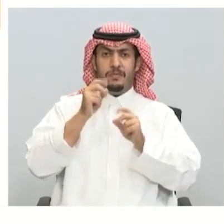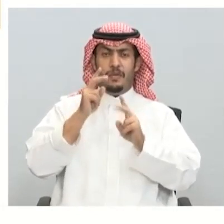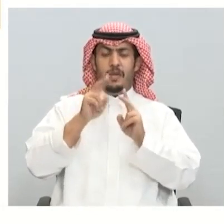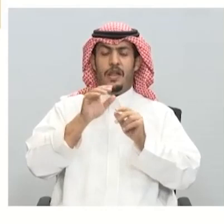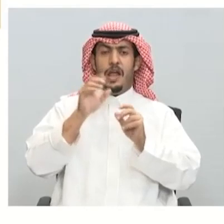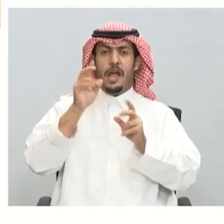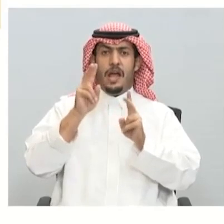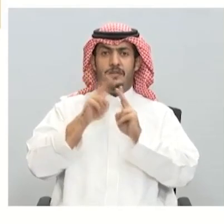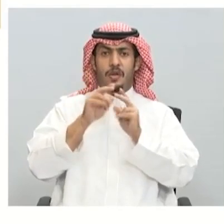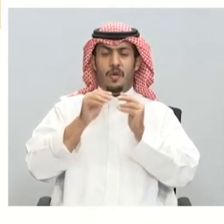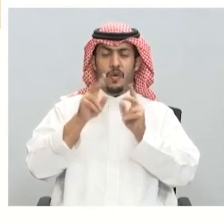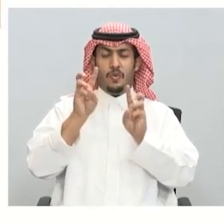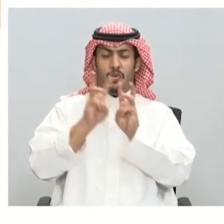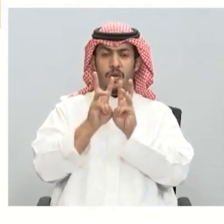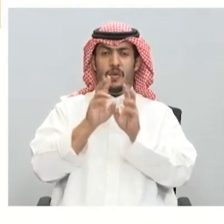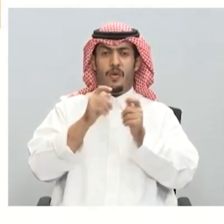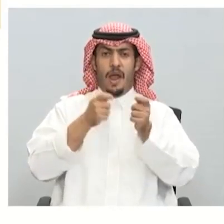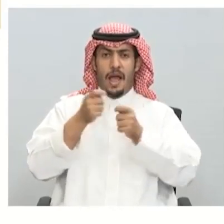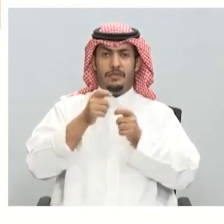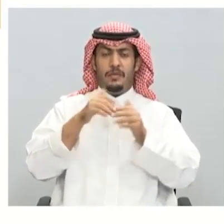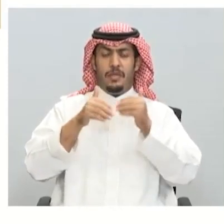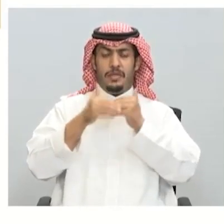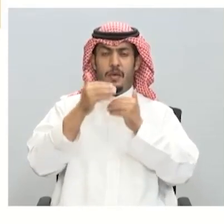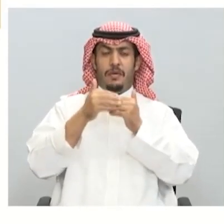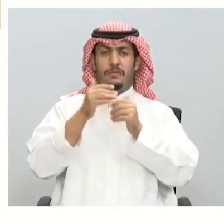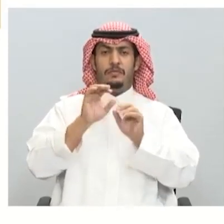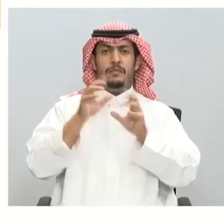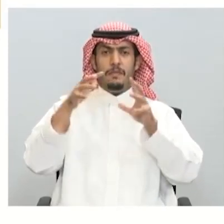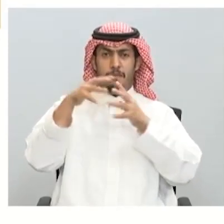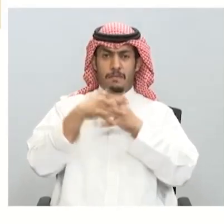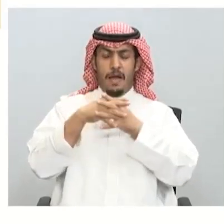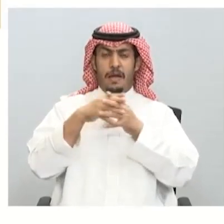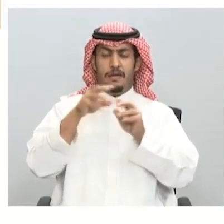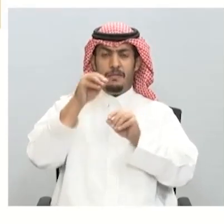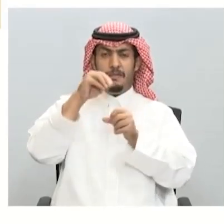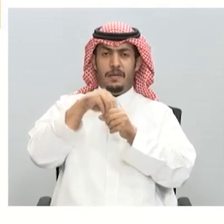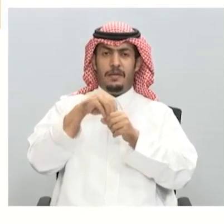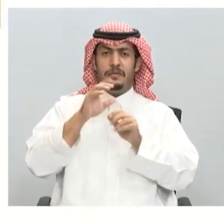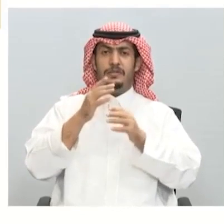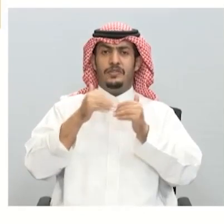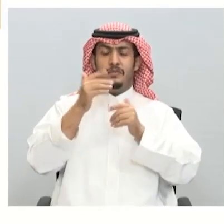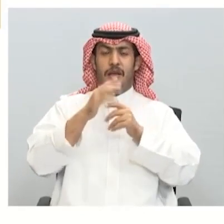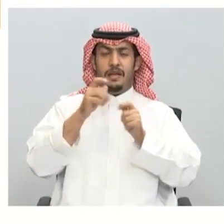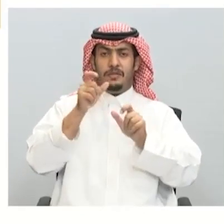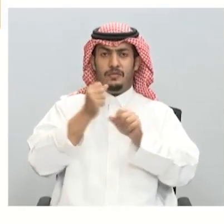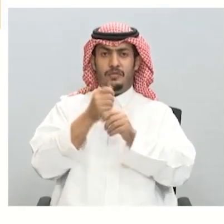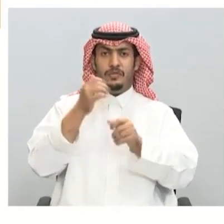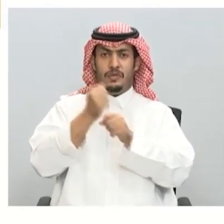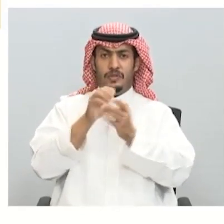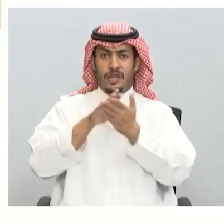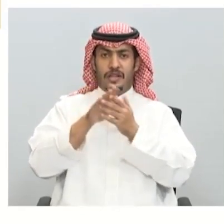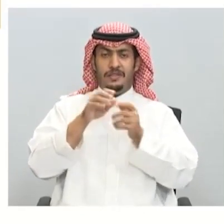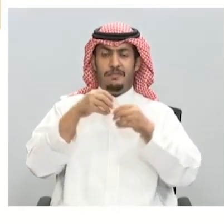اجهزه الكترونيه وانظمه حاسوب متطوره مدمجه مع بعضها البعض لتعزز كفاءه عمليه انتاج